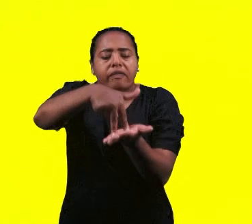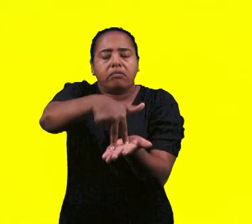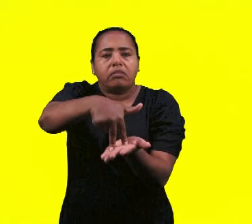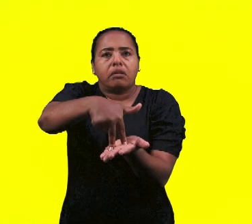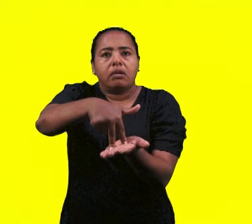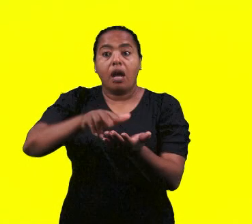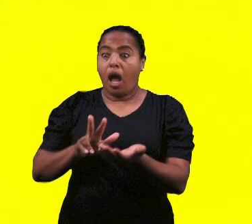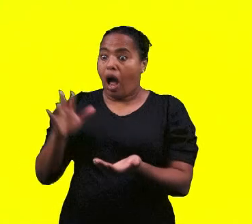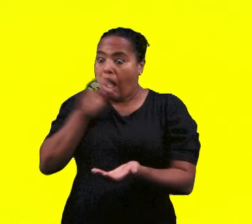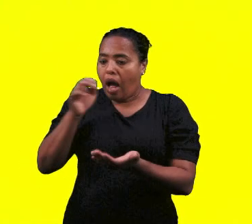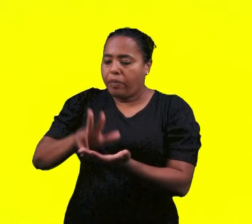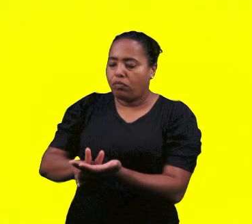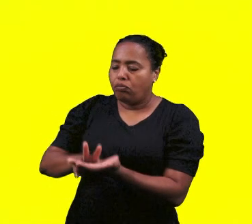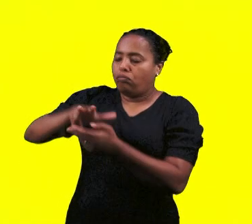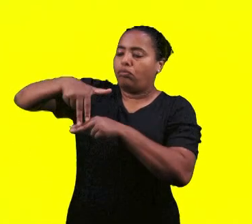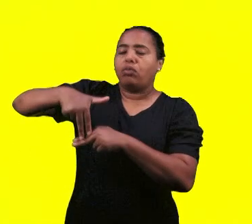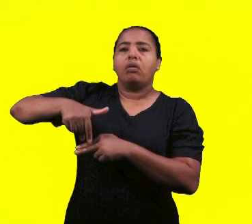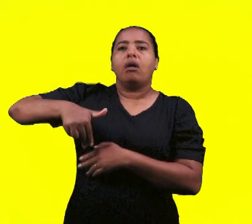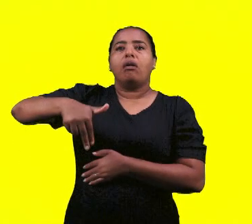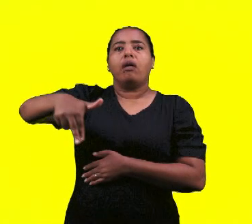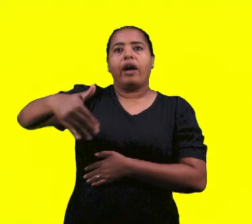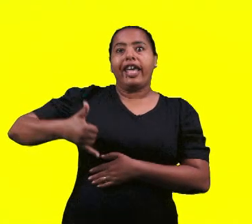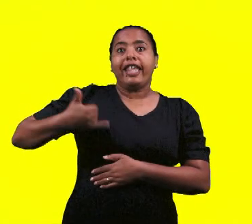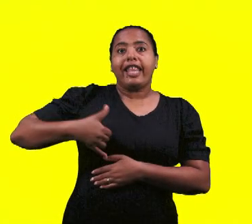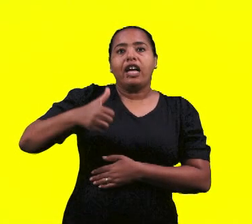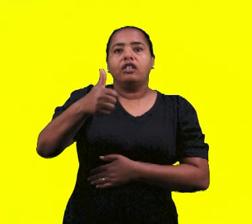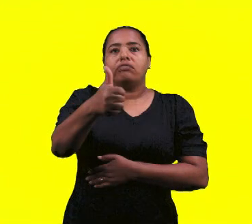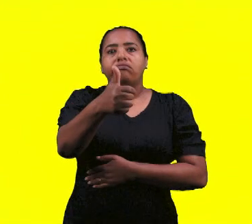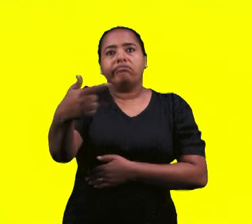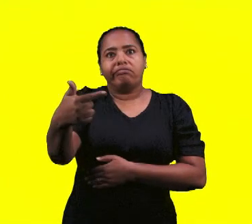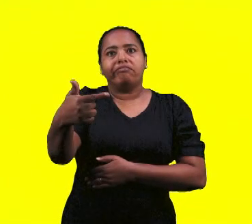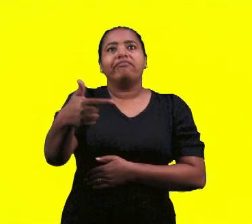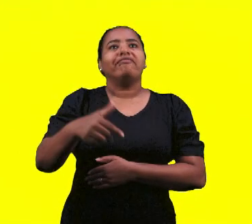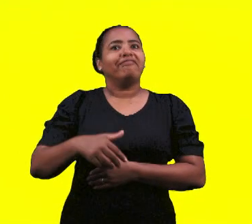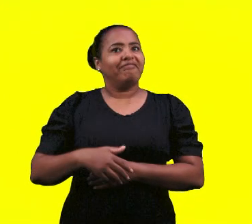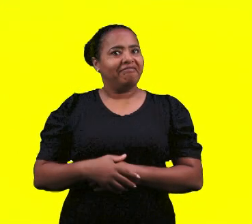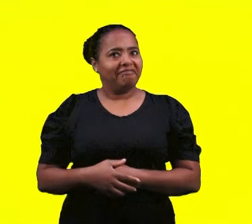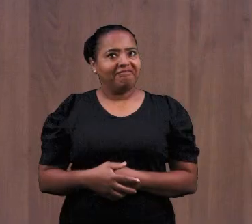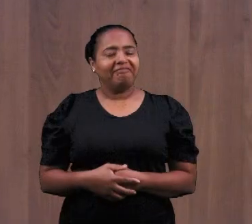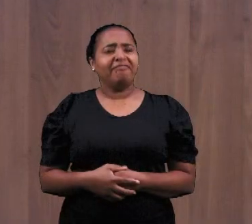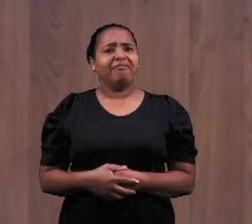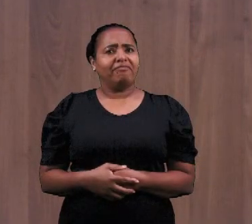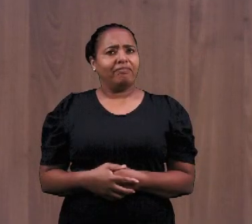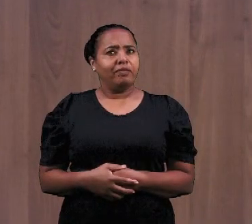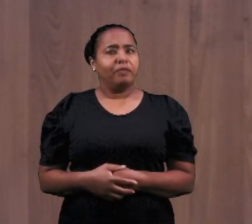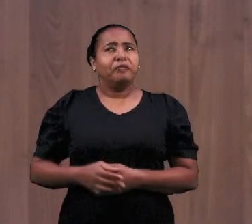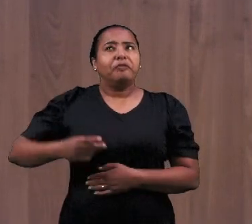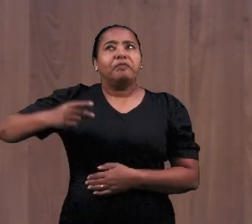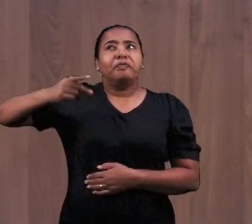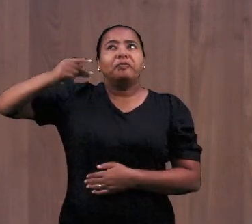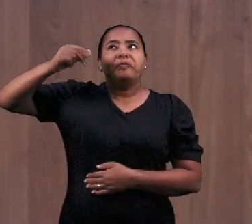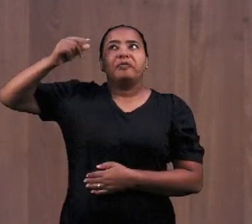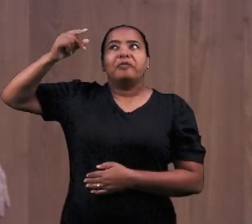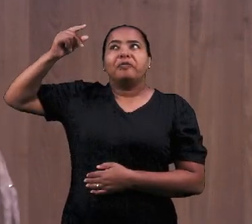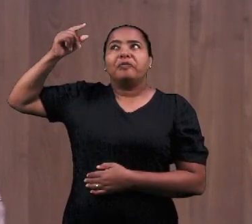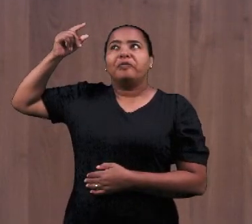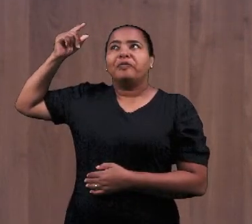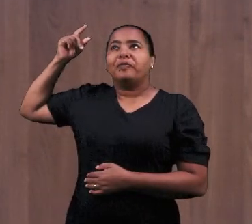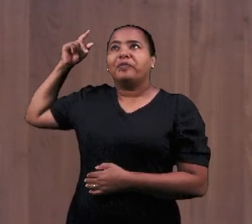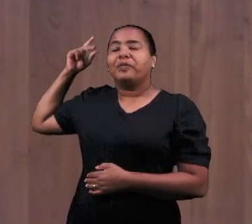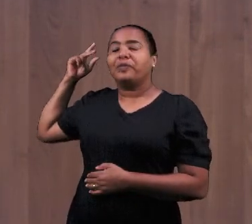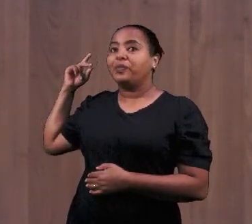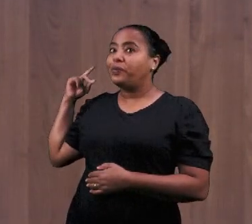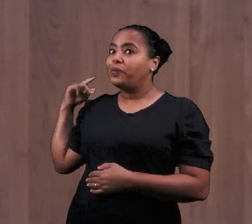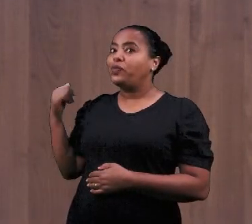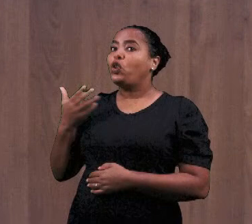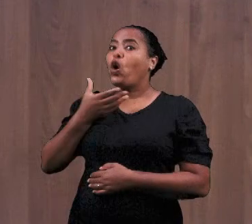Et tout de suite, la jeune fille s'est levée et a marché car elle avait 2 ans déjà. Et une fois,